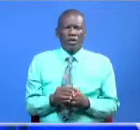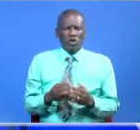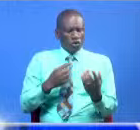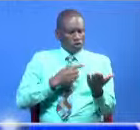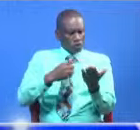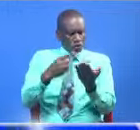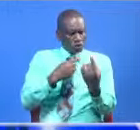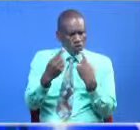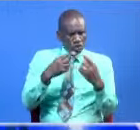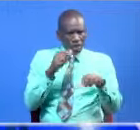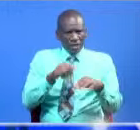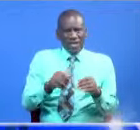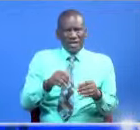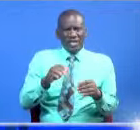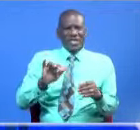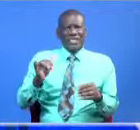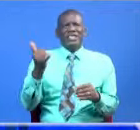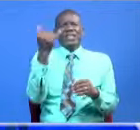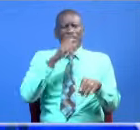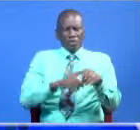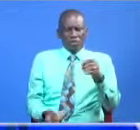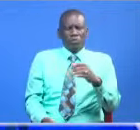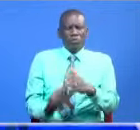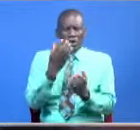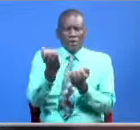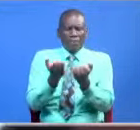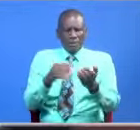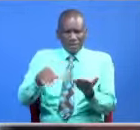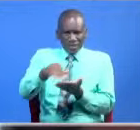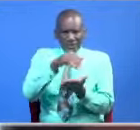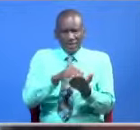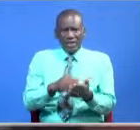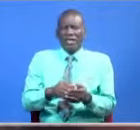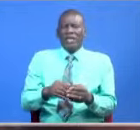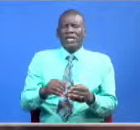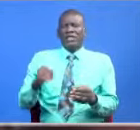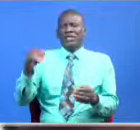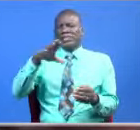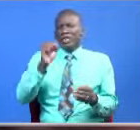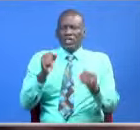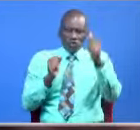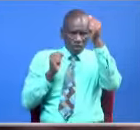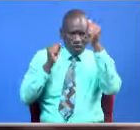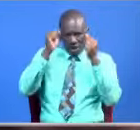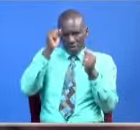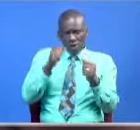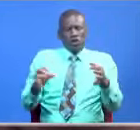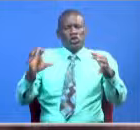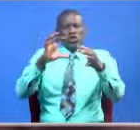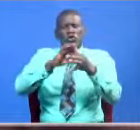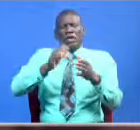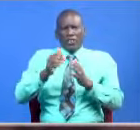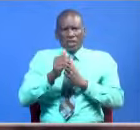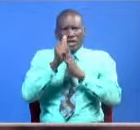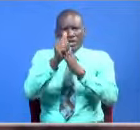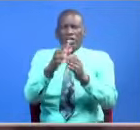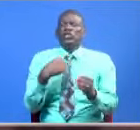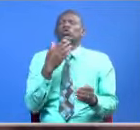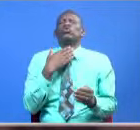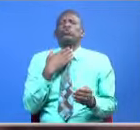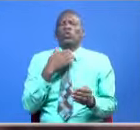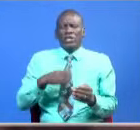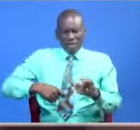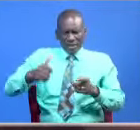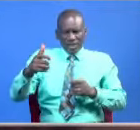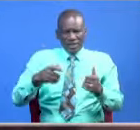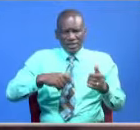Akizungumza katika eneo la Eastleigh akizindua kituo cha biashara, waziri wa Ulinzi Aden Duale aliungana na viongozi wengine wanaotaka